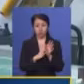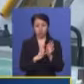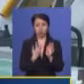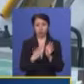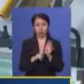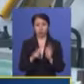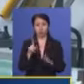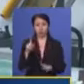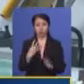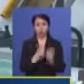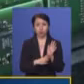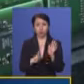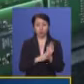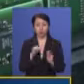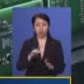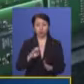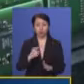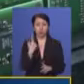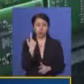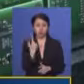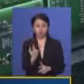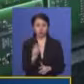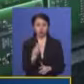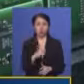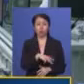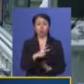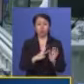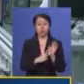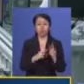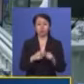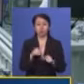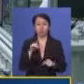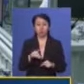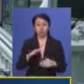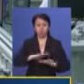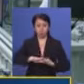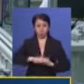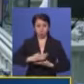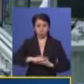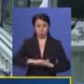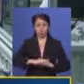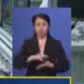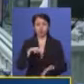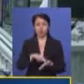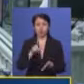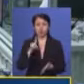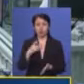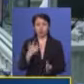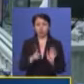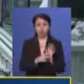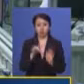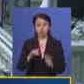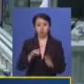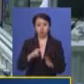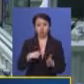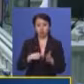цене 199 тысяч тенге за единицу. Около 7500 ноутбуков стоимостью 158 тысяч тенге